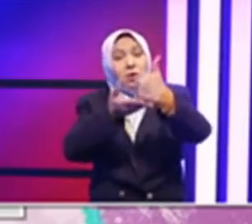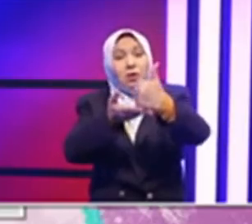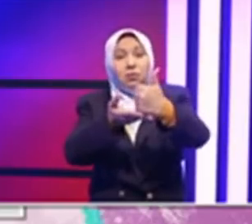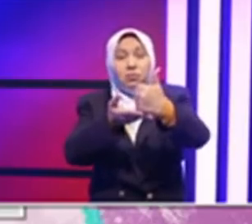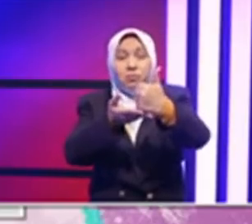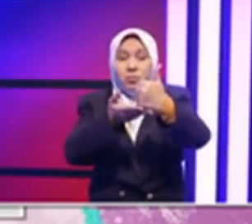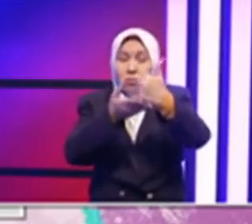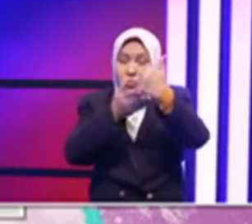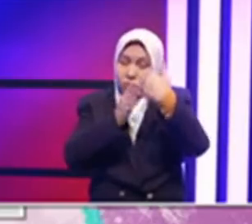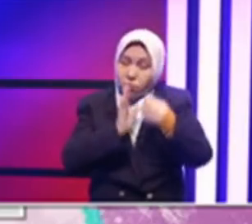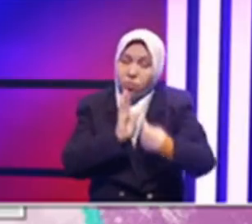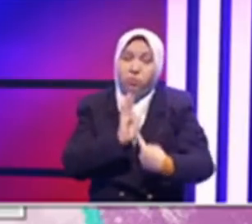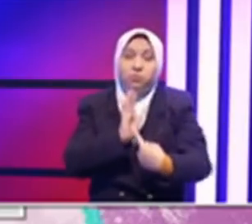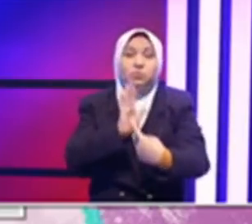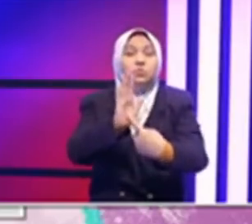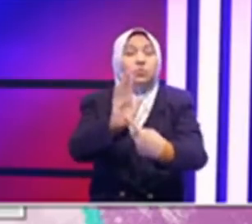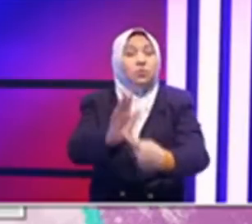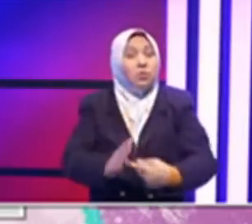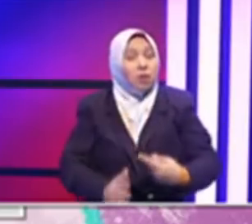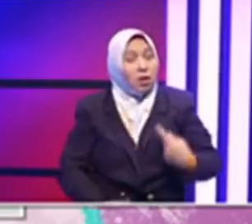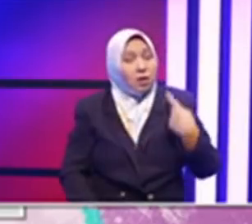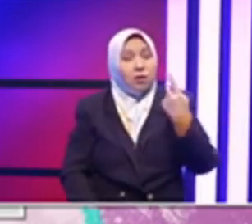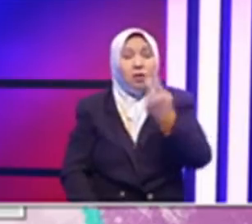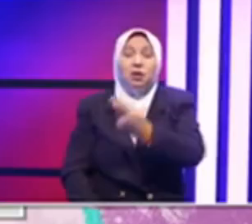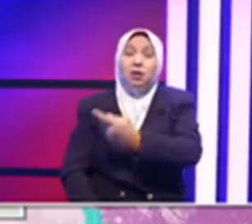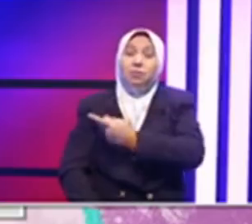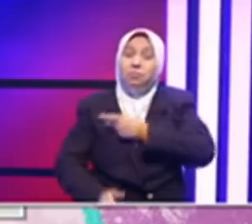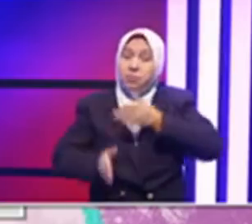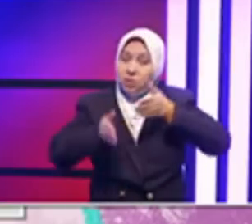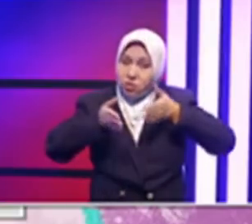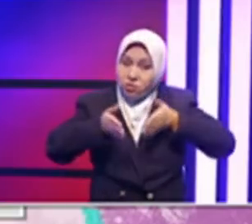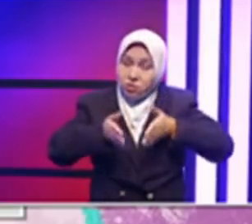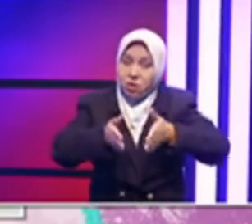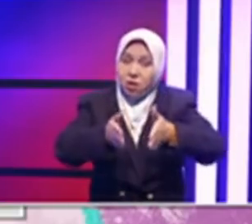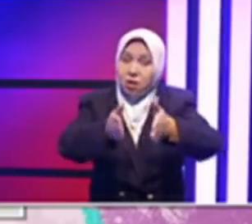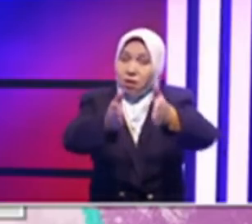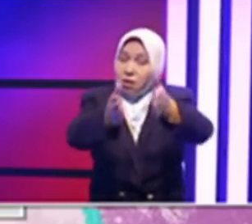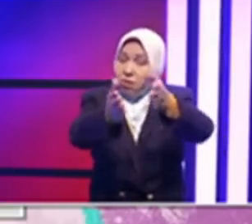نستعين اهدنا الصراط